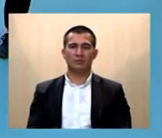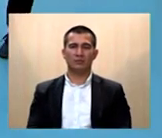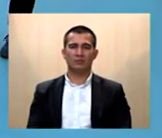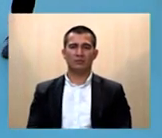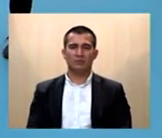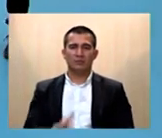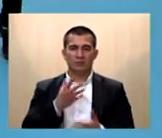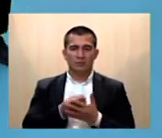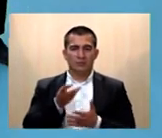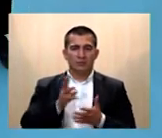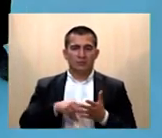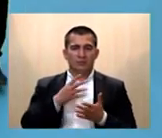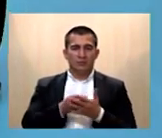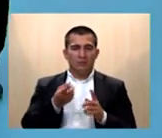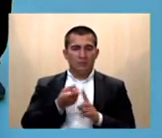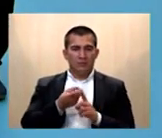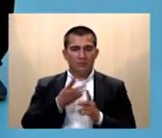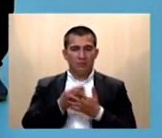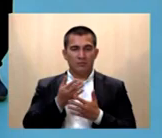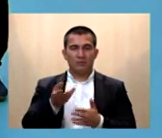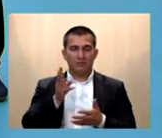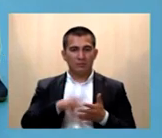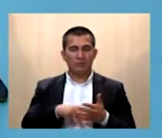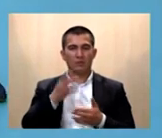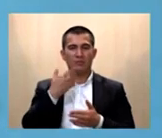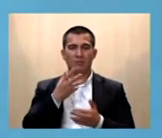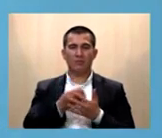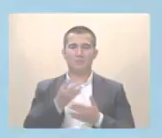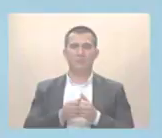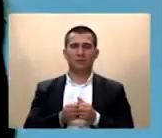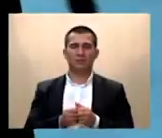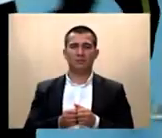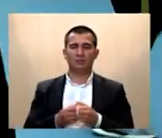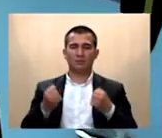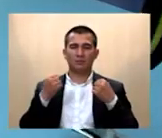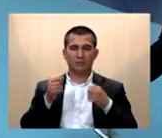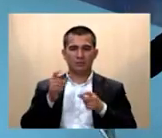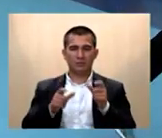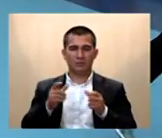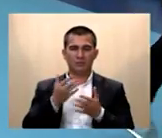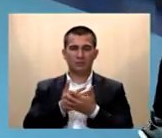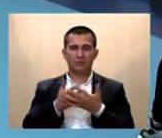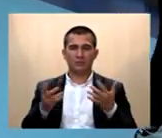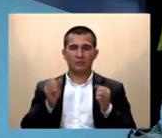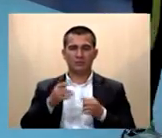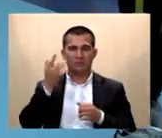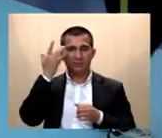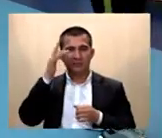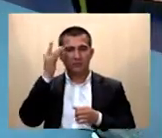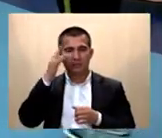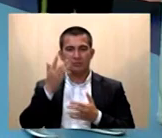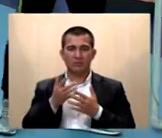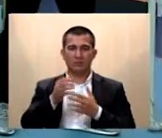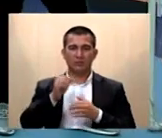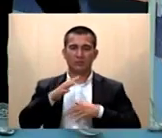Demak, jarima to'pi. Bilamizki, o'quvchilarimiz o'yin jarayonida sportchilar tomonidan qandaydir xatoliklar, qo'l